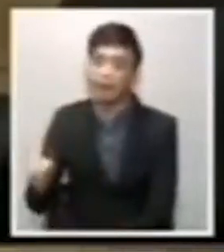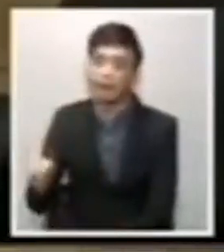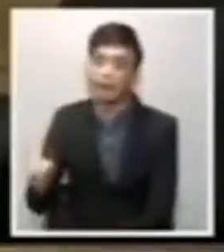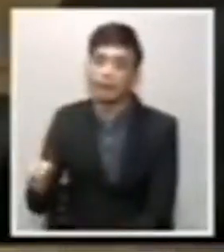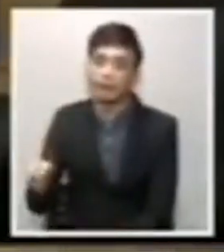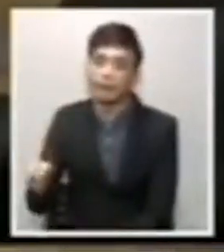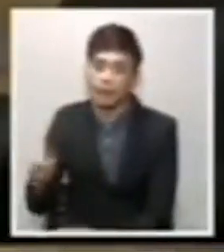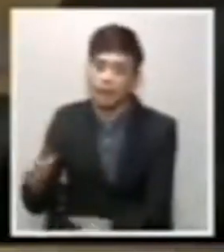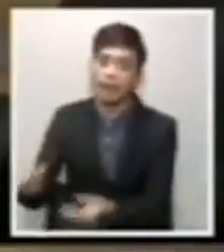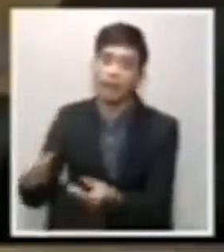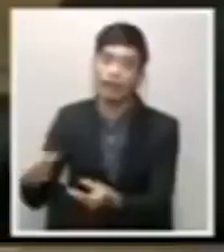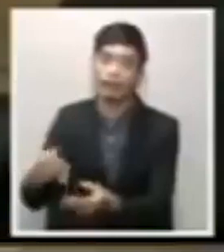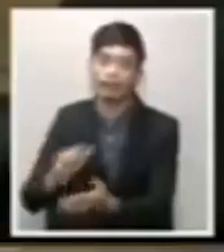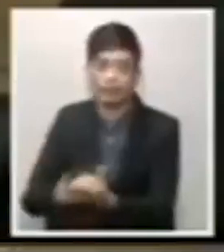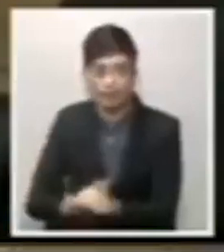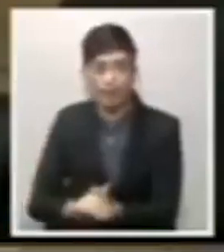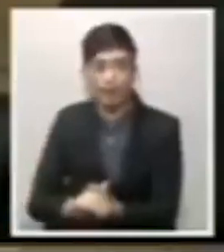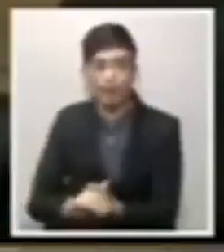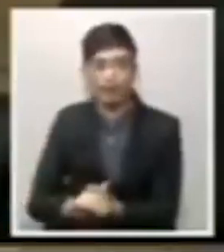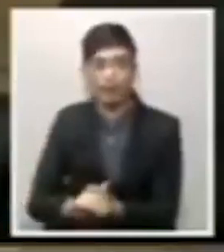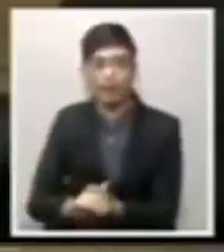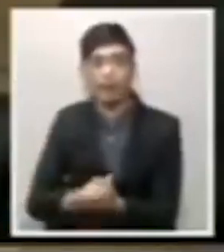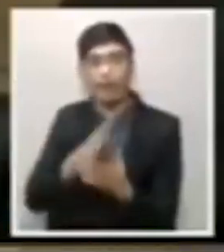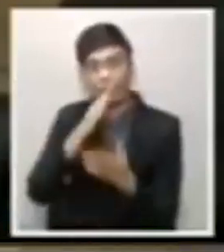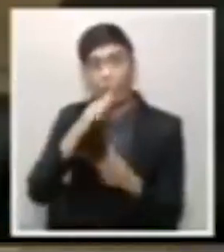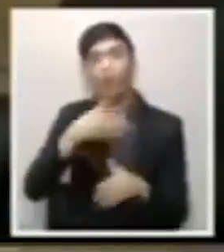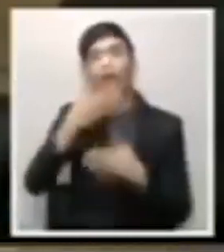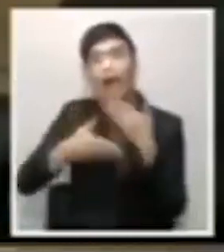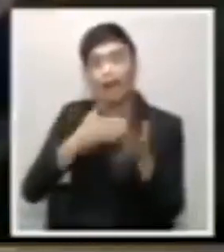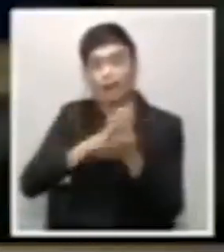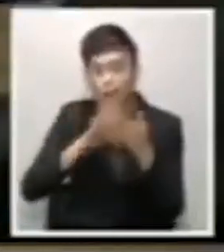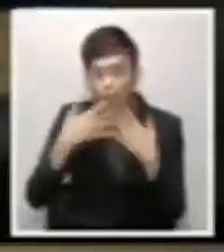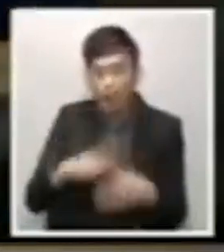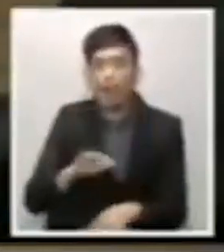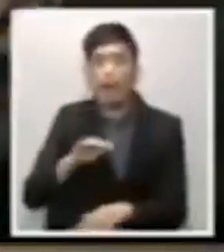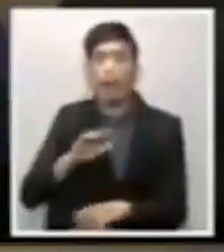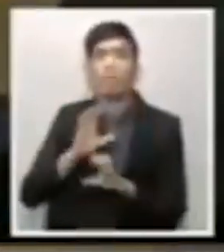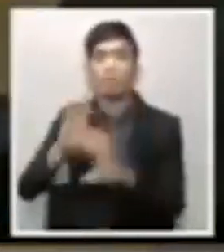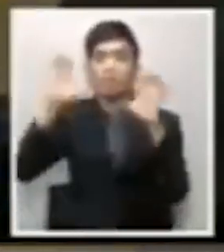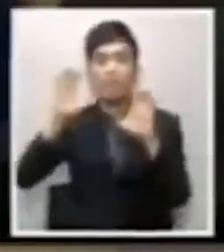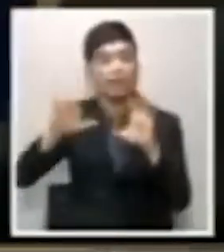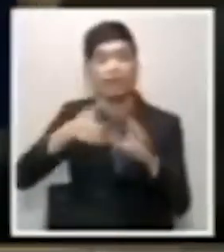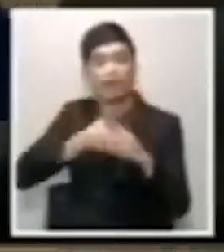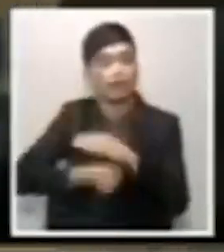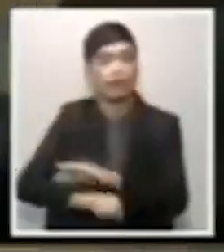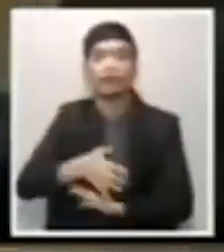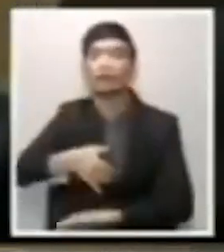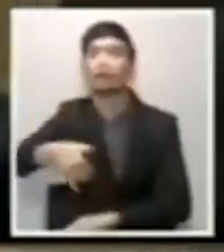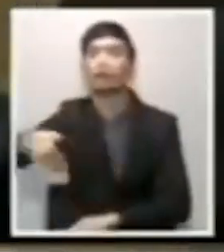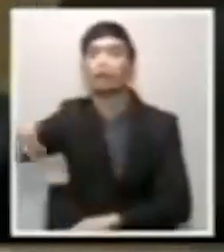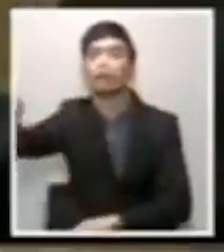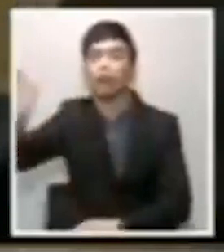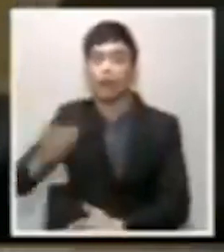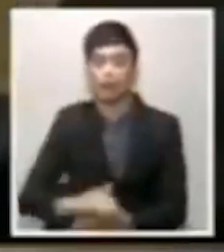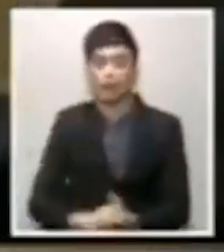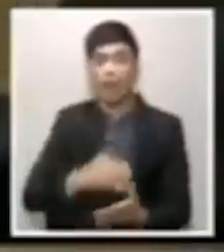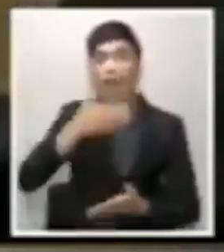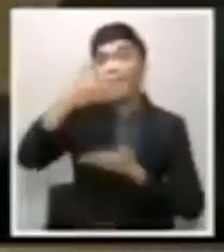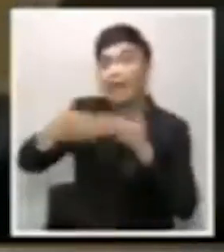แล้วหลังจากขายวิญญาณแล้วผีเหล่านี้ก็จะไปผุดไปเกิดแต่ปรากฏว่าทันทีที่เราทำสัญญาขายวิญญ